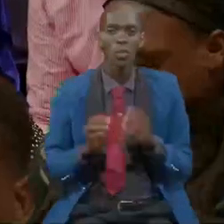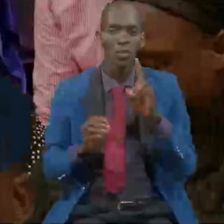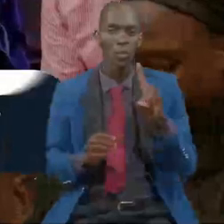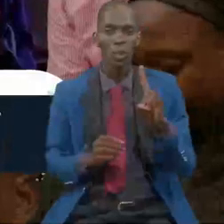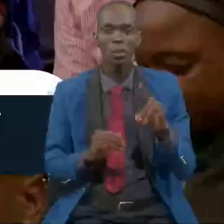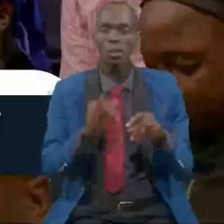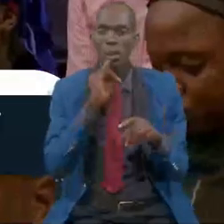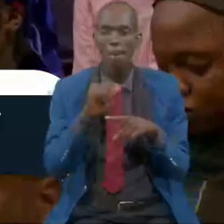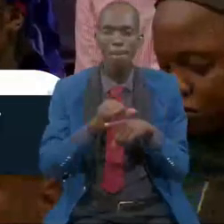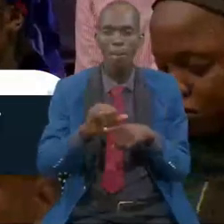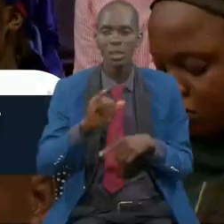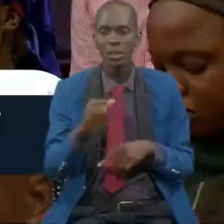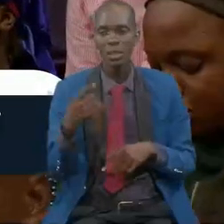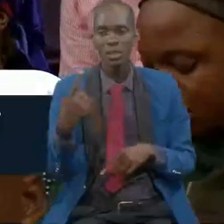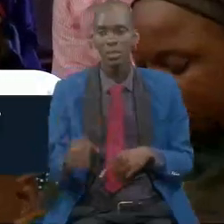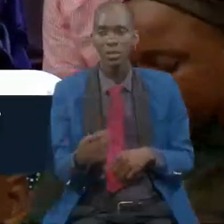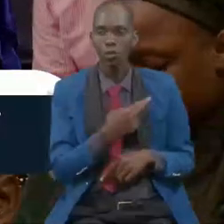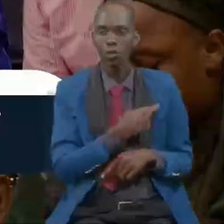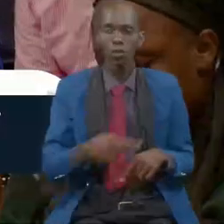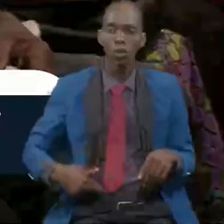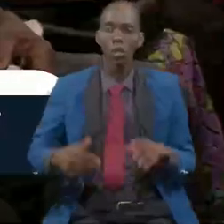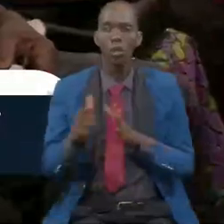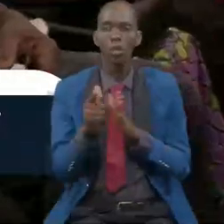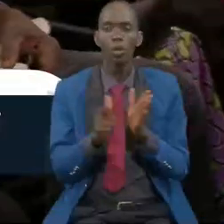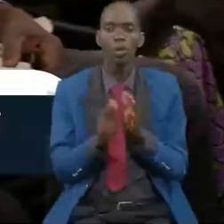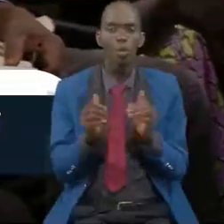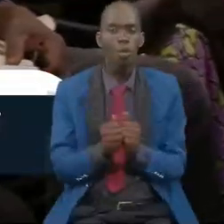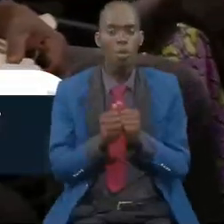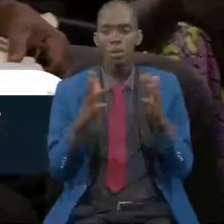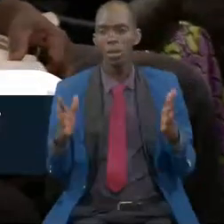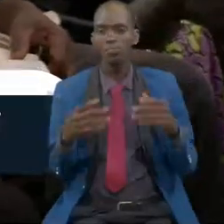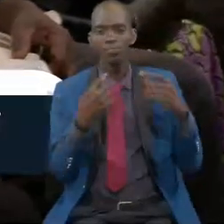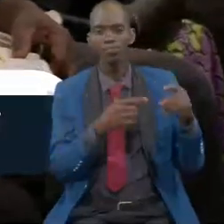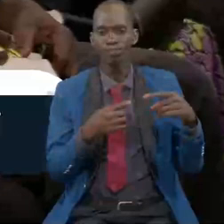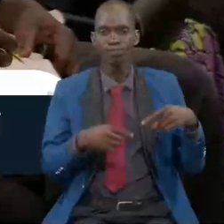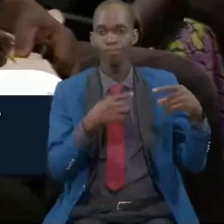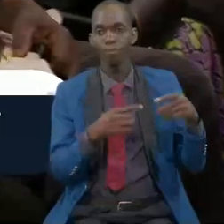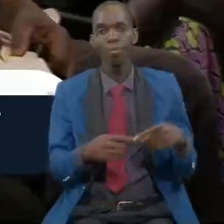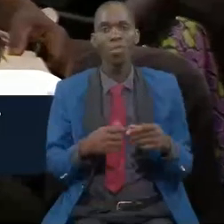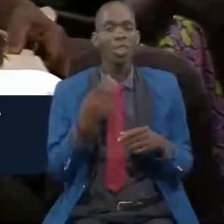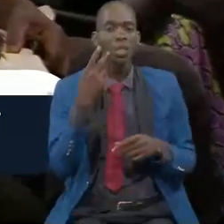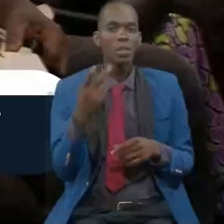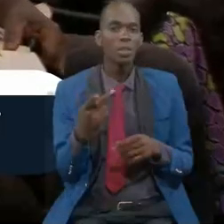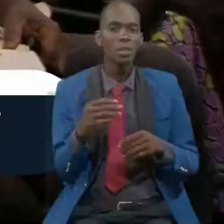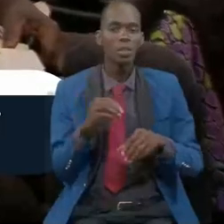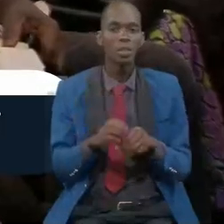Pratiquer la loi royale sans discrimination, sans distinction, sans discrimination. Revenons